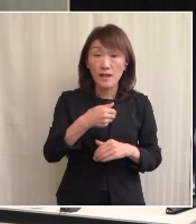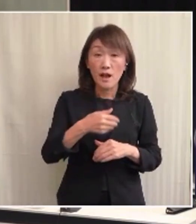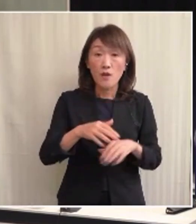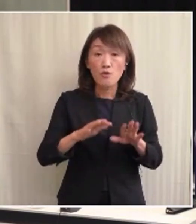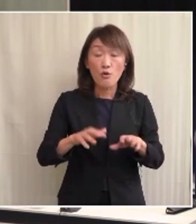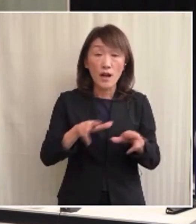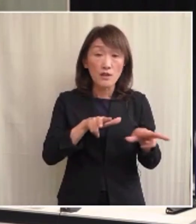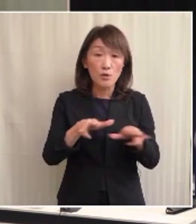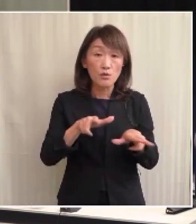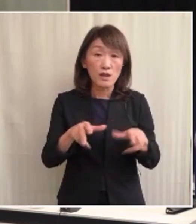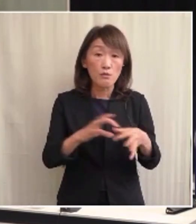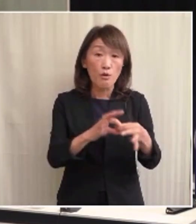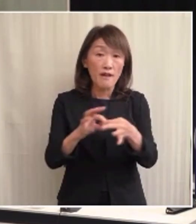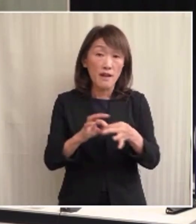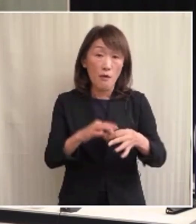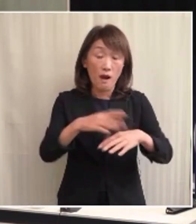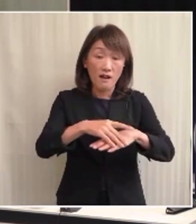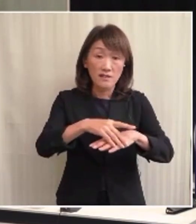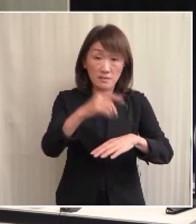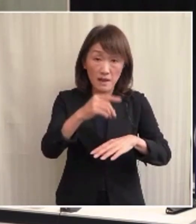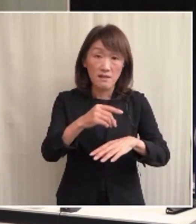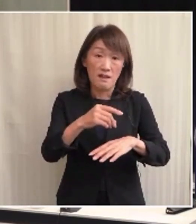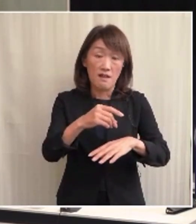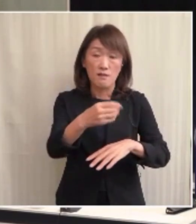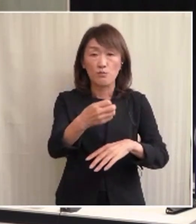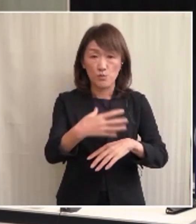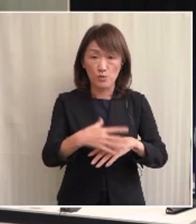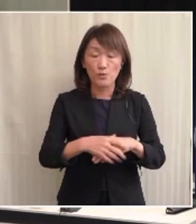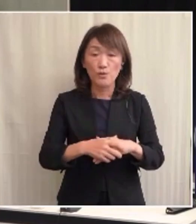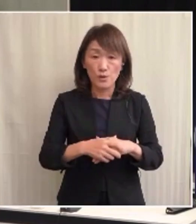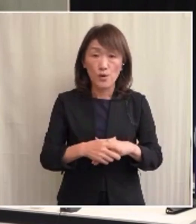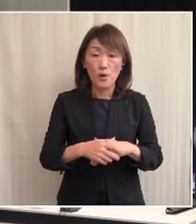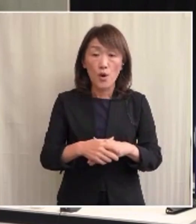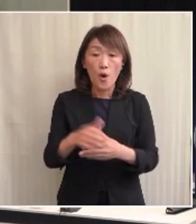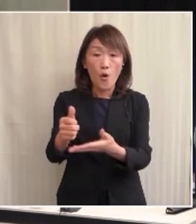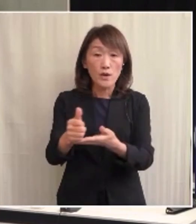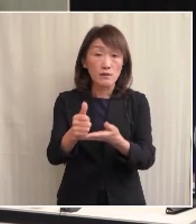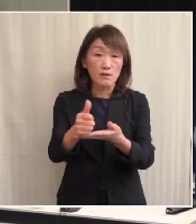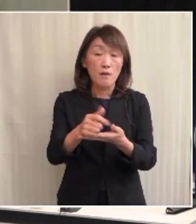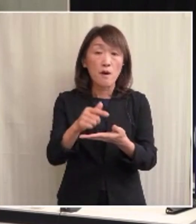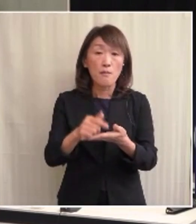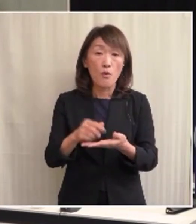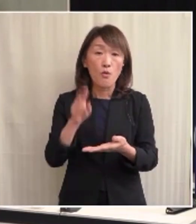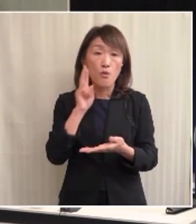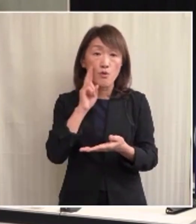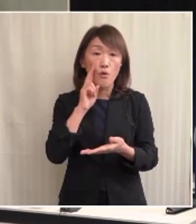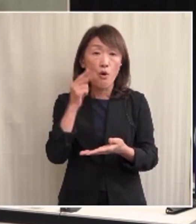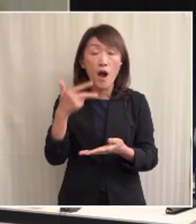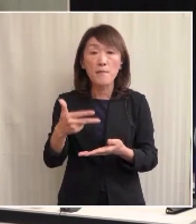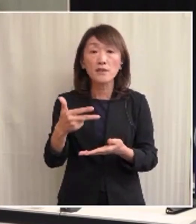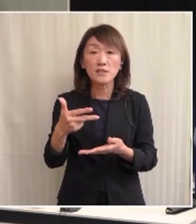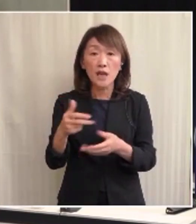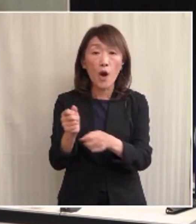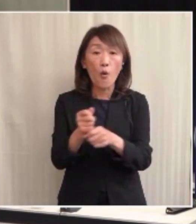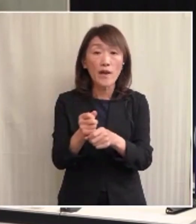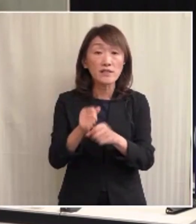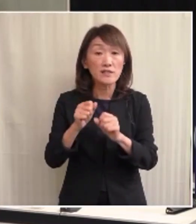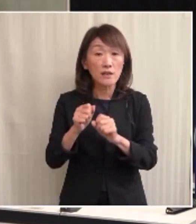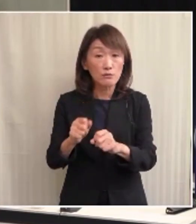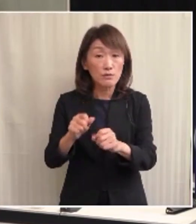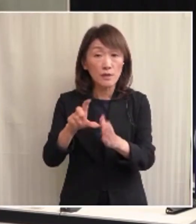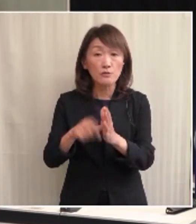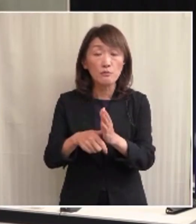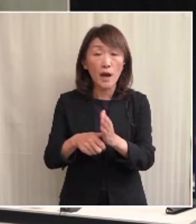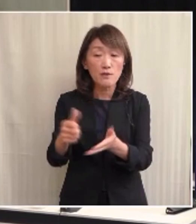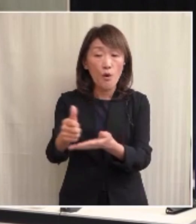するのは初めてということで、お客さんも横浜市が応援しているって聞いたら手が伸びる商品がたくさん今